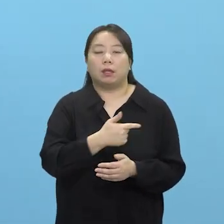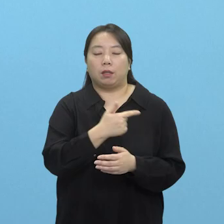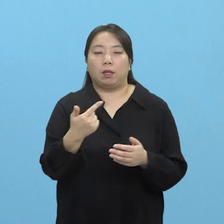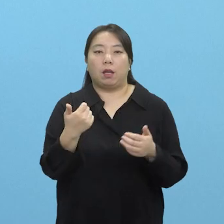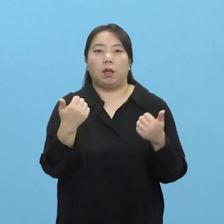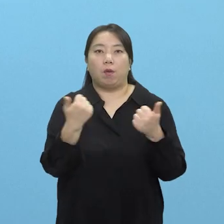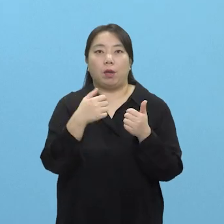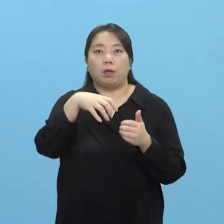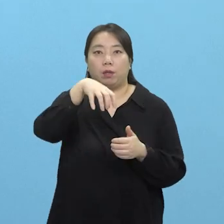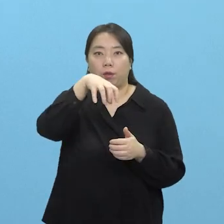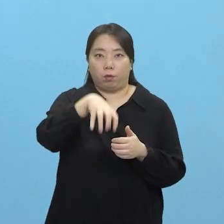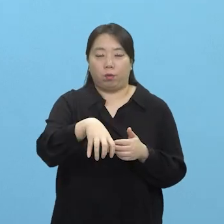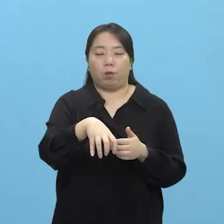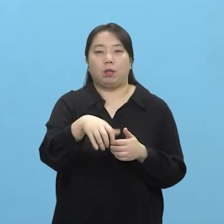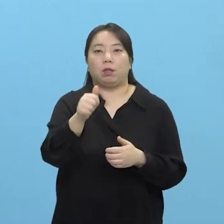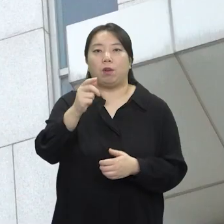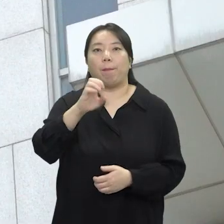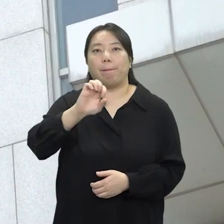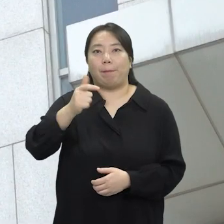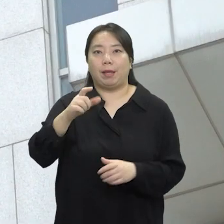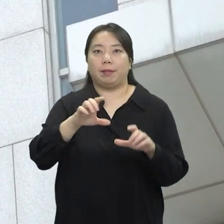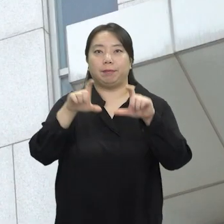현판 제막식을 가졌습니다.